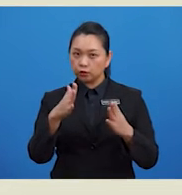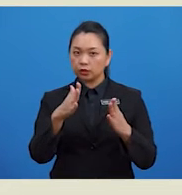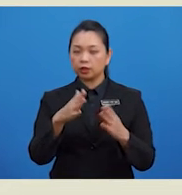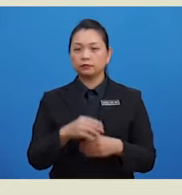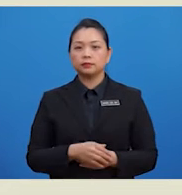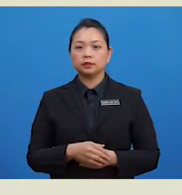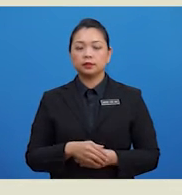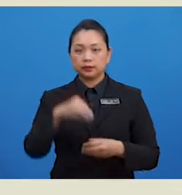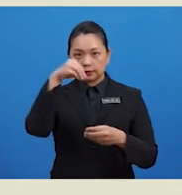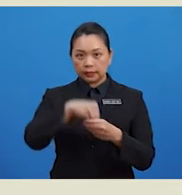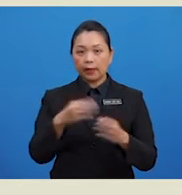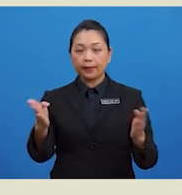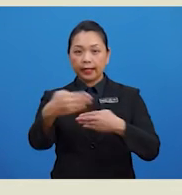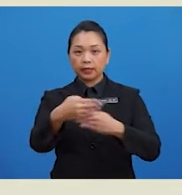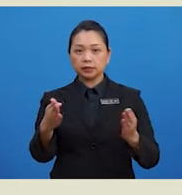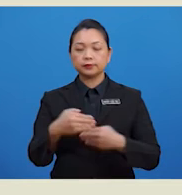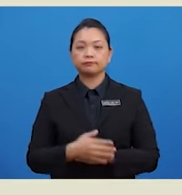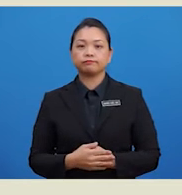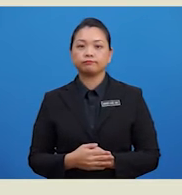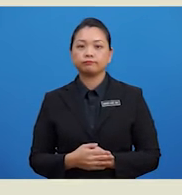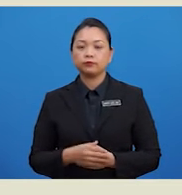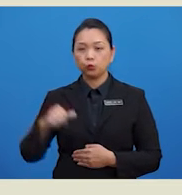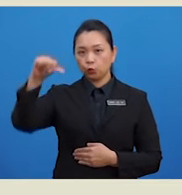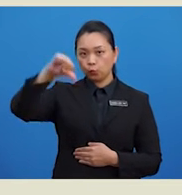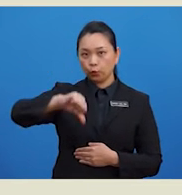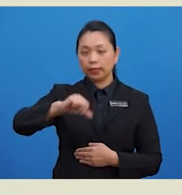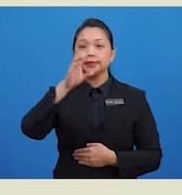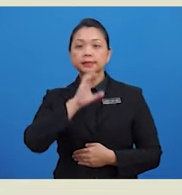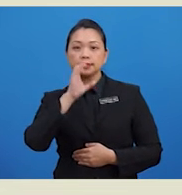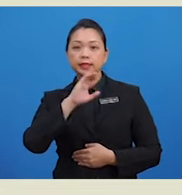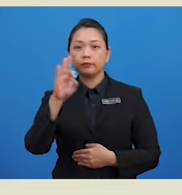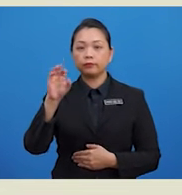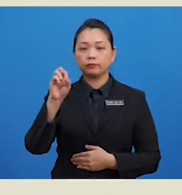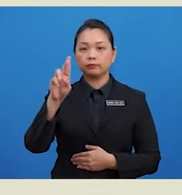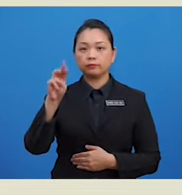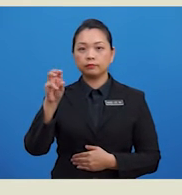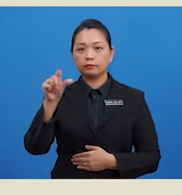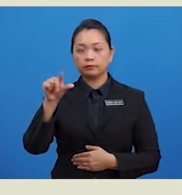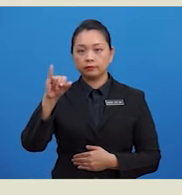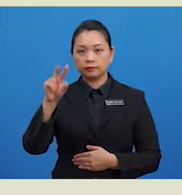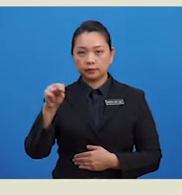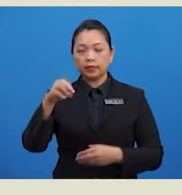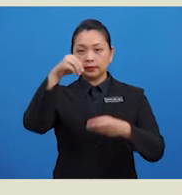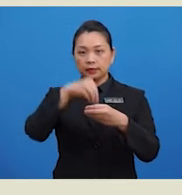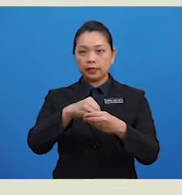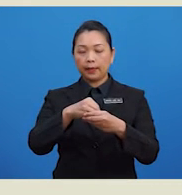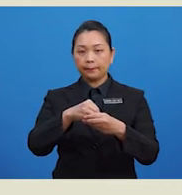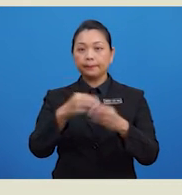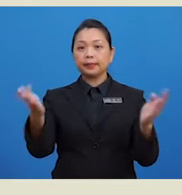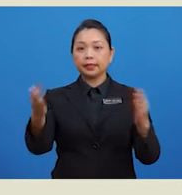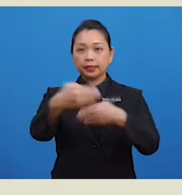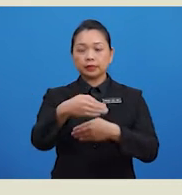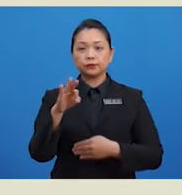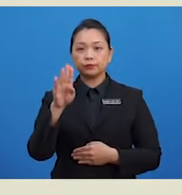dalam bekas fumigasi. Tuangkan formalin yang telah disukat dengan kadar segera ke dalam